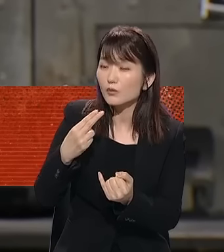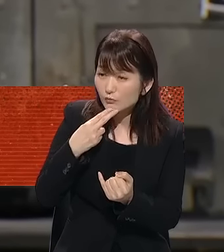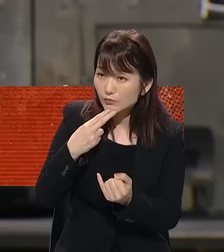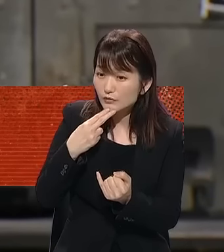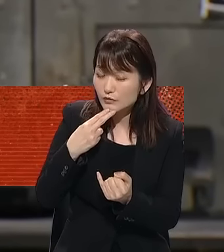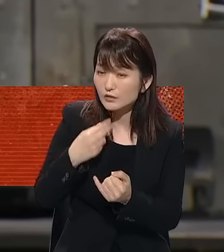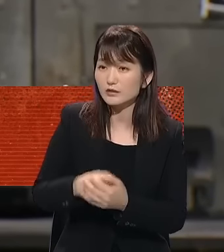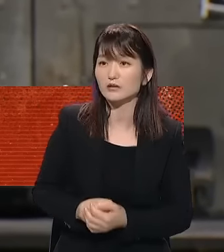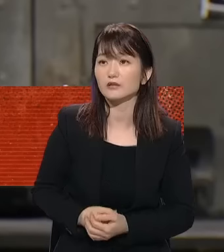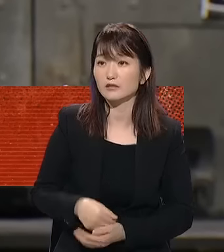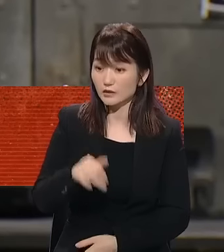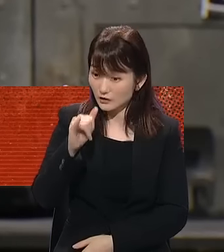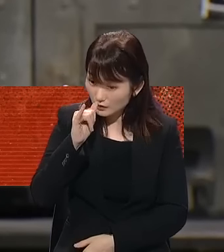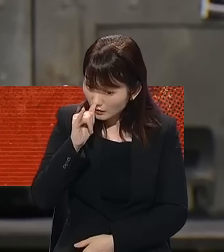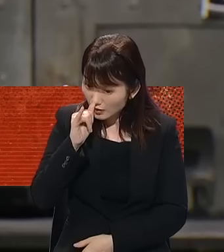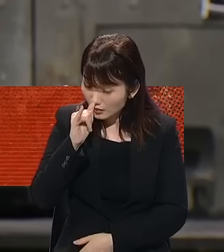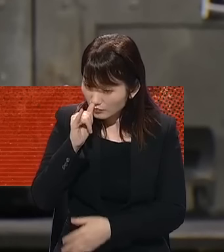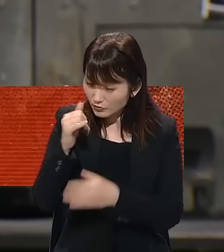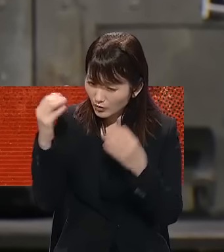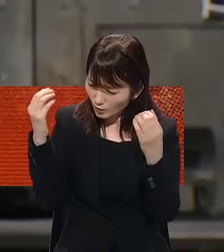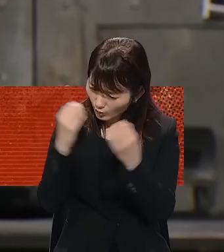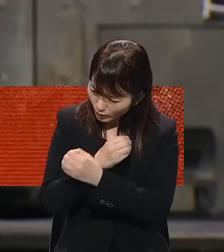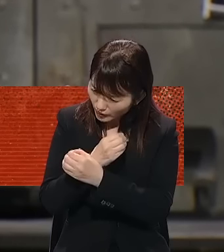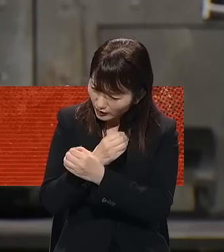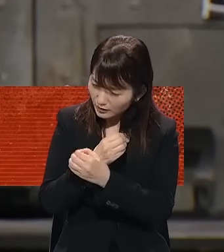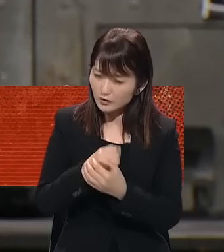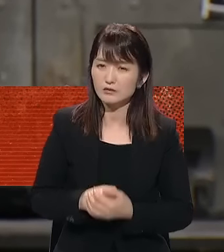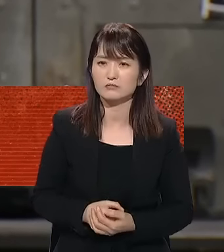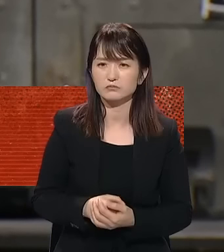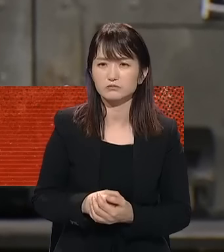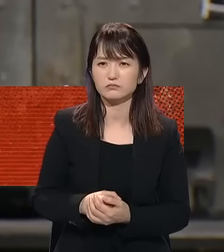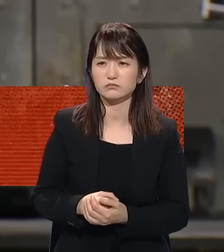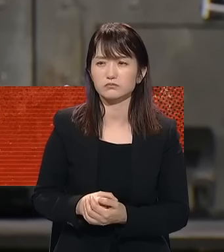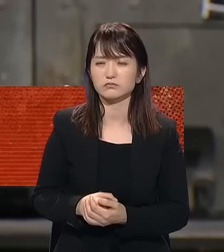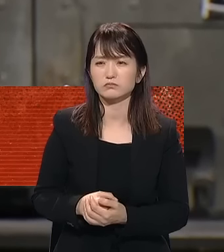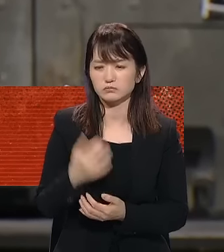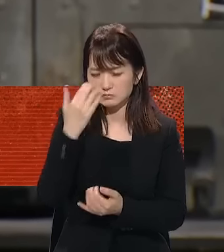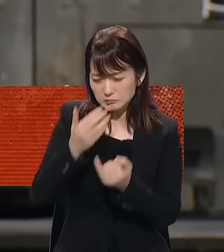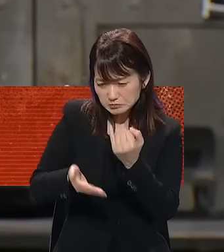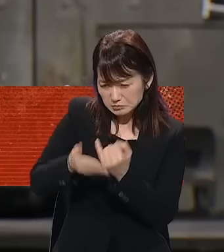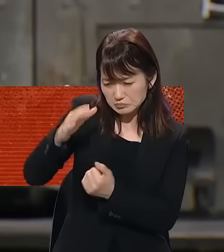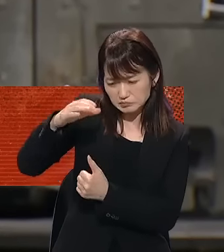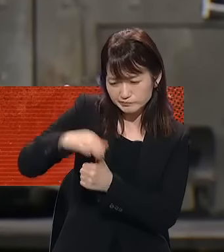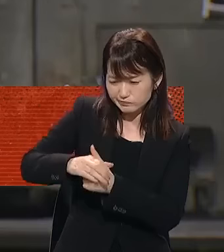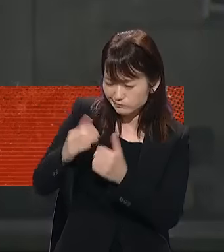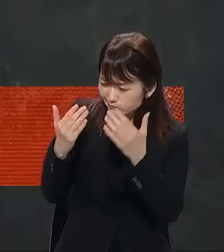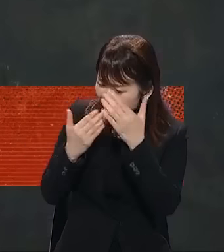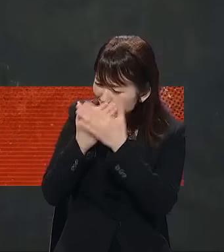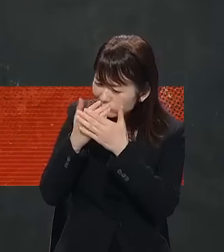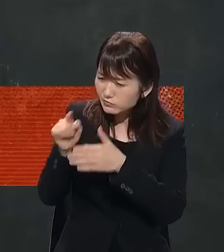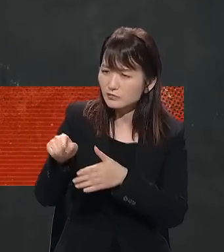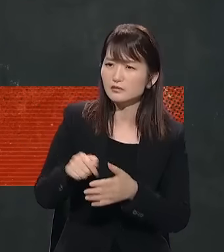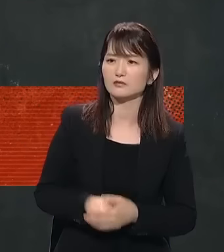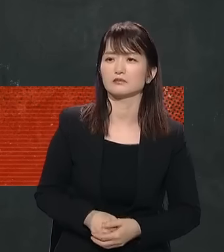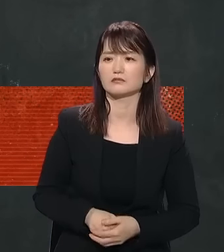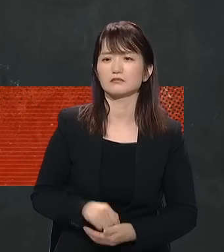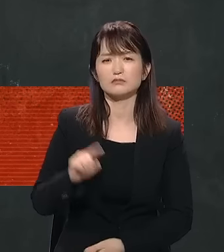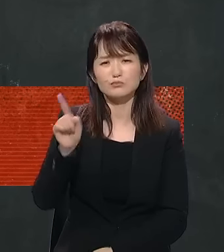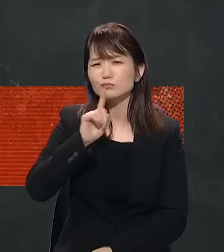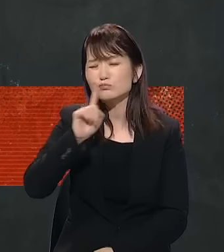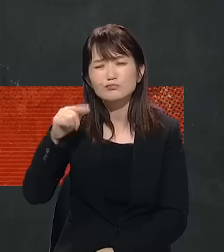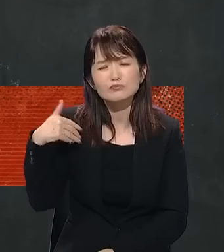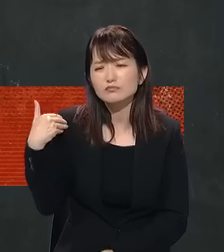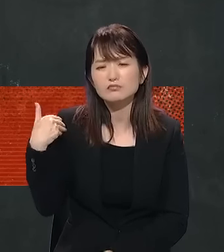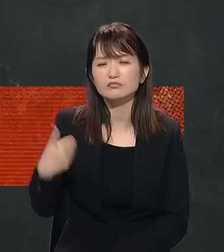어떤 행동을 해도 그게 아니라 무슨 프레임이라는 의미 자체가 좀 애매하다는 거. 선우은숙 씨 측에서도 도대체 무슨 말인지 잘 모르겠다.